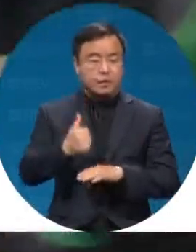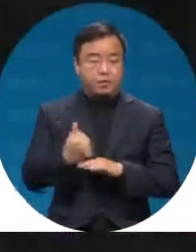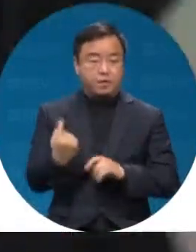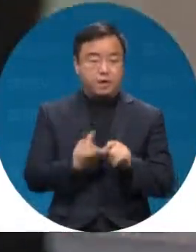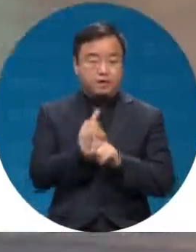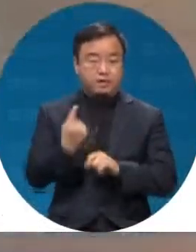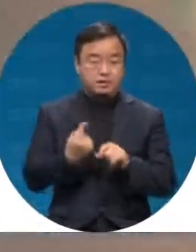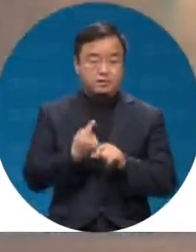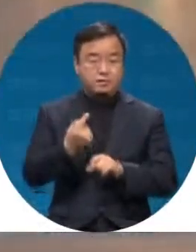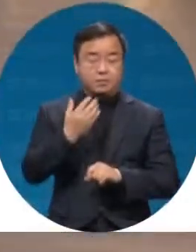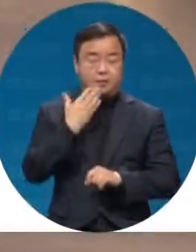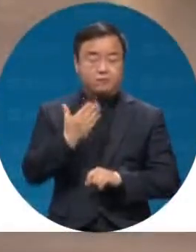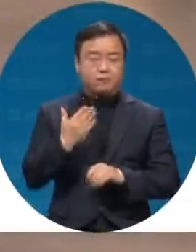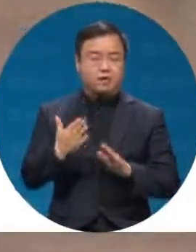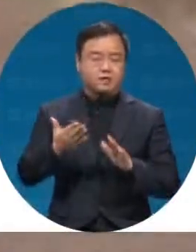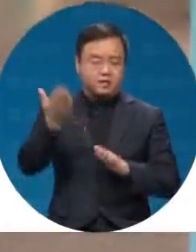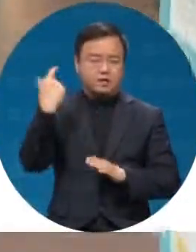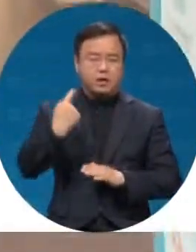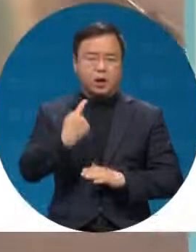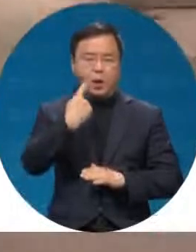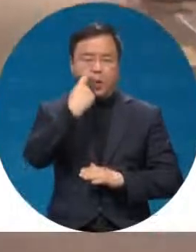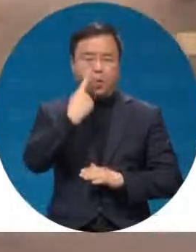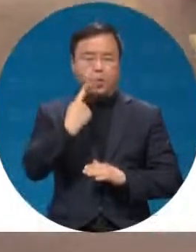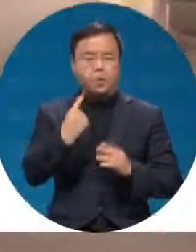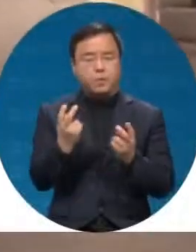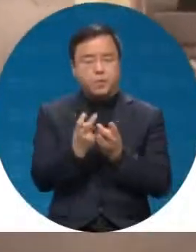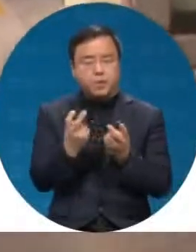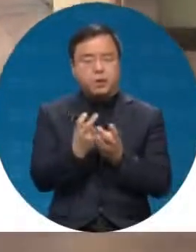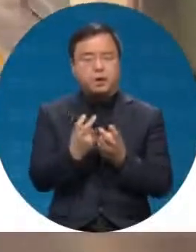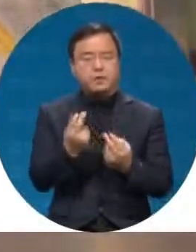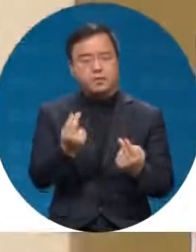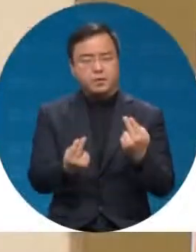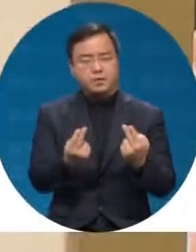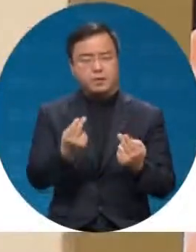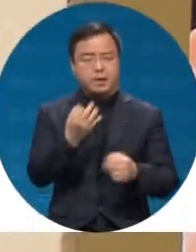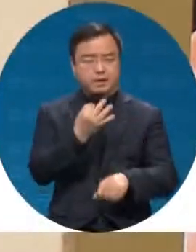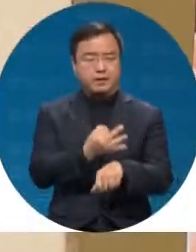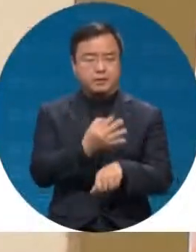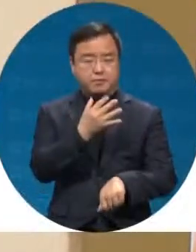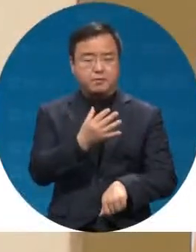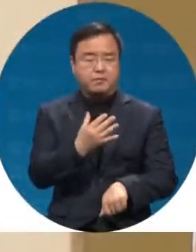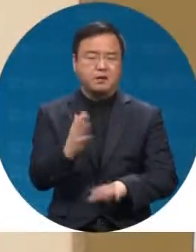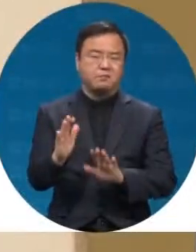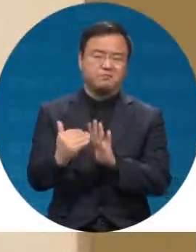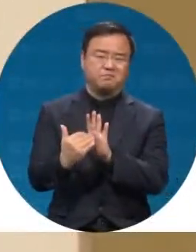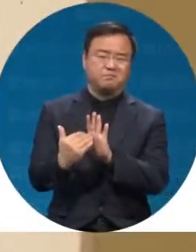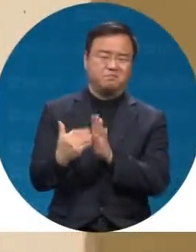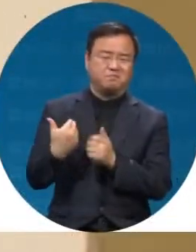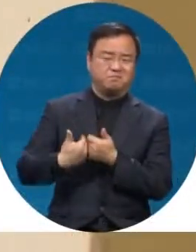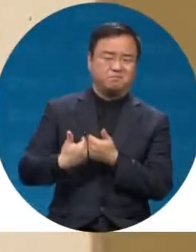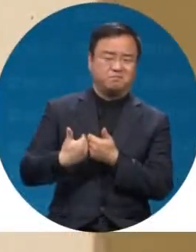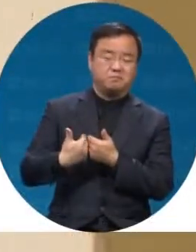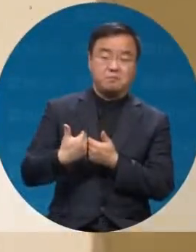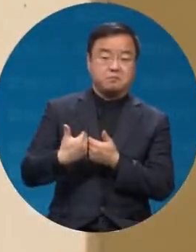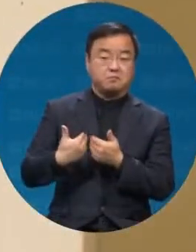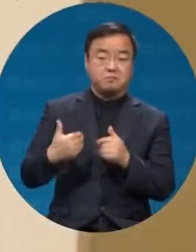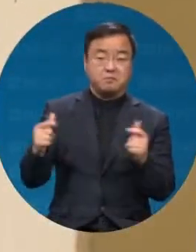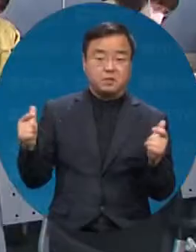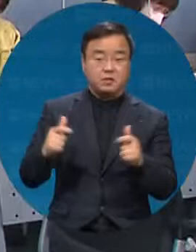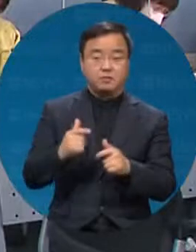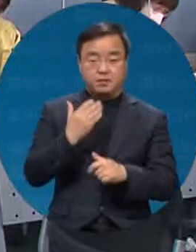있어 기존의 코를 찌르는 방식의 비인두 도말 채취 방식보다 간편하고 거부감도 덜하다는 게 서울시교육청의